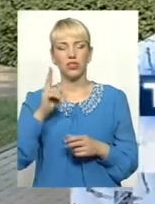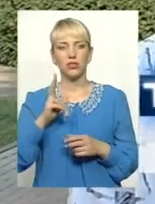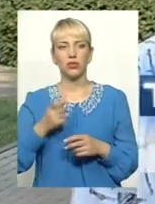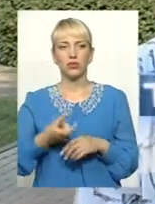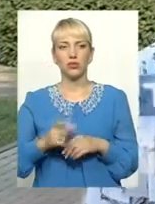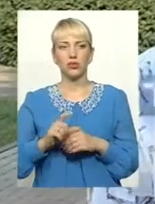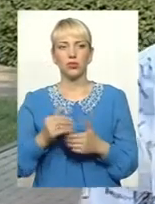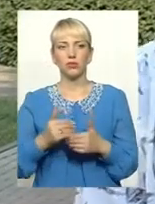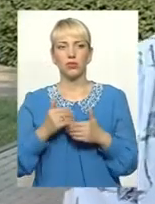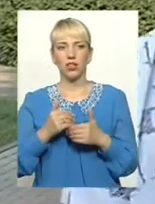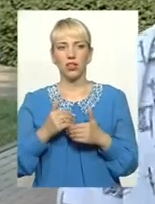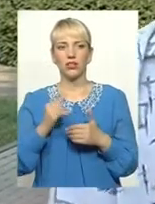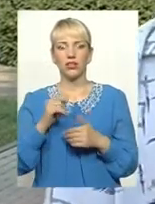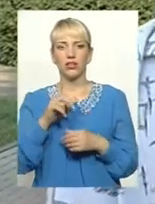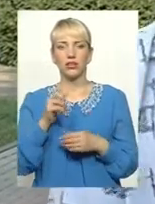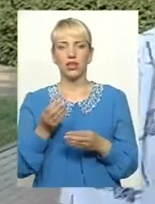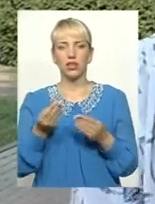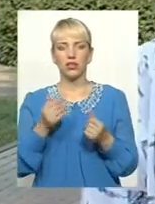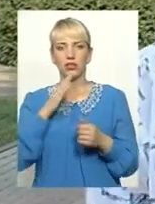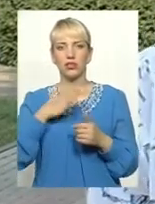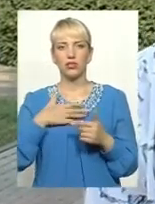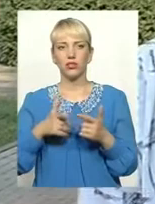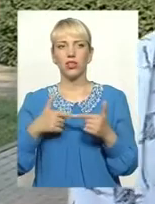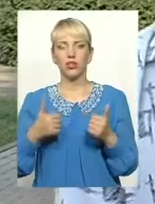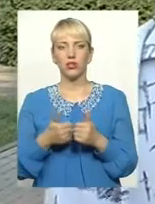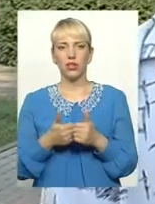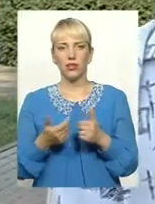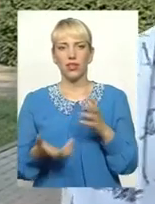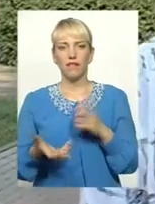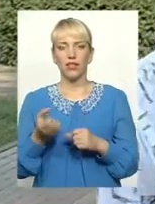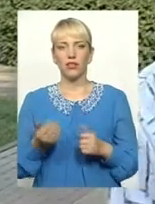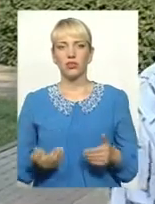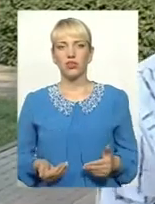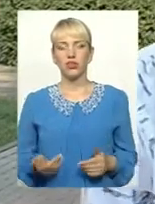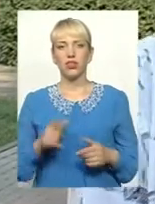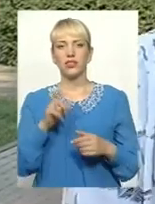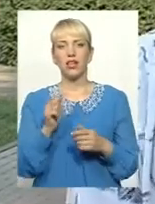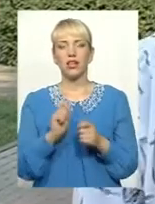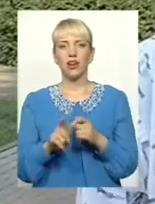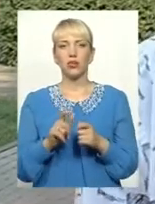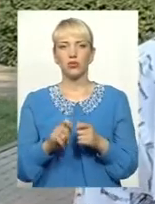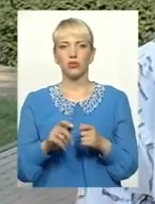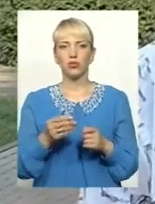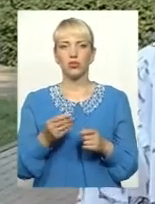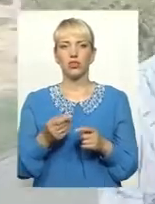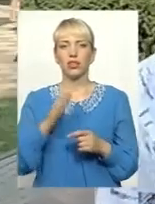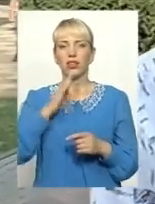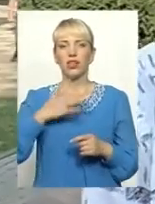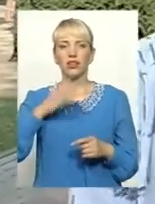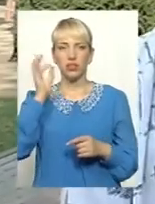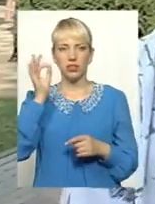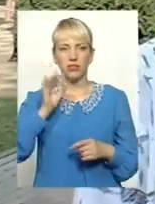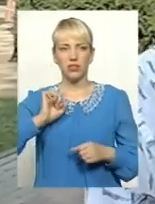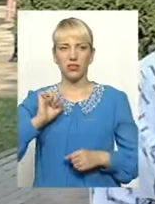дуже-дуже допомагають, і за рахунок нашої організації «Врятуй життя», і за рахунок спонсорів германських наших колег.